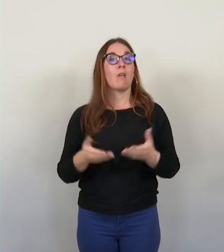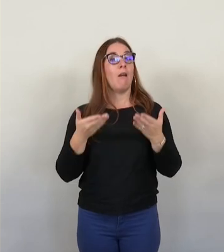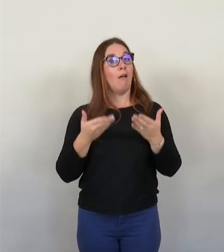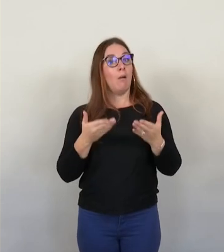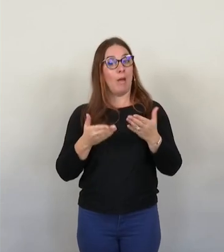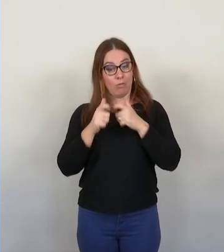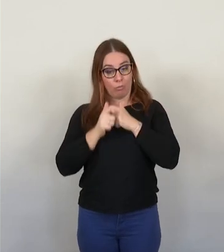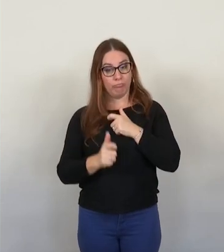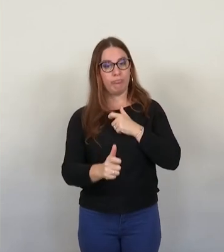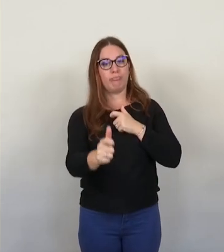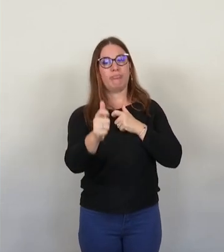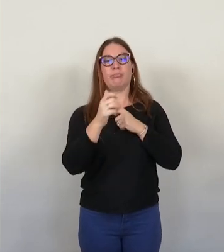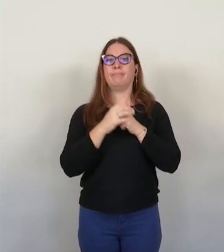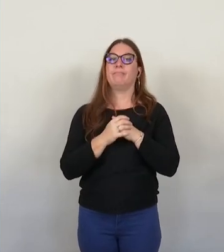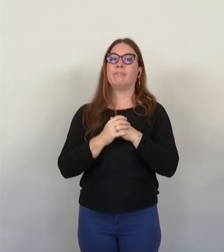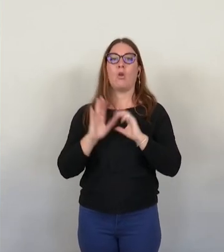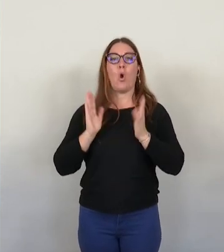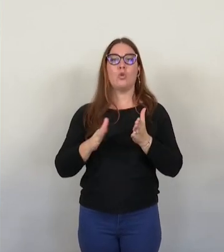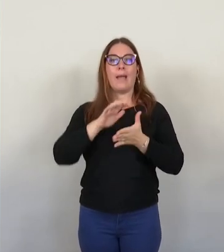maintenant au rendu